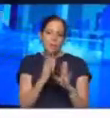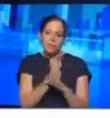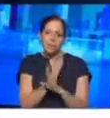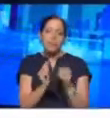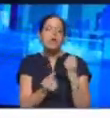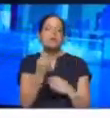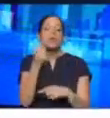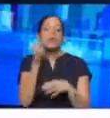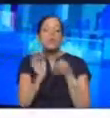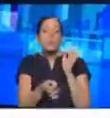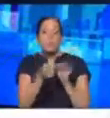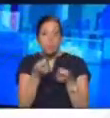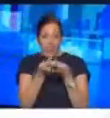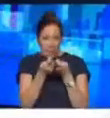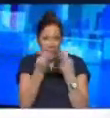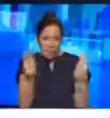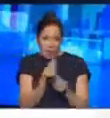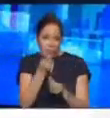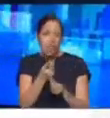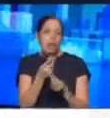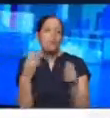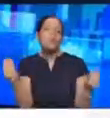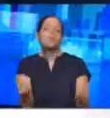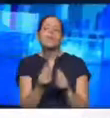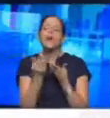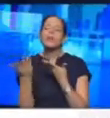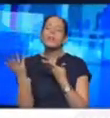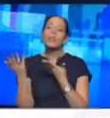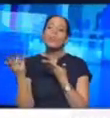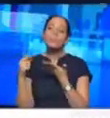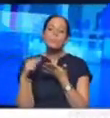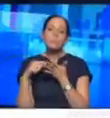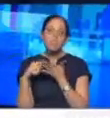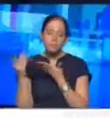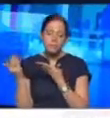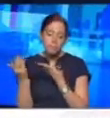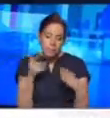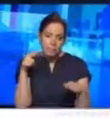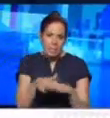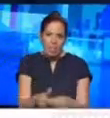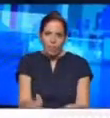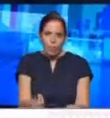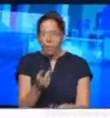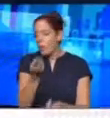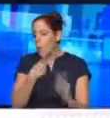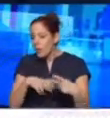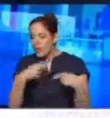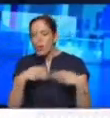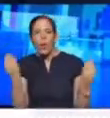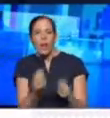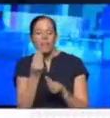בית המשפט בסוגיות האלה הוא דבר שהוא מזמין התערבות. אנחנו לא נחזור על כל הנושאים שבהם בג"ץ